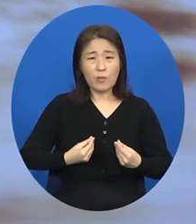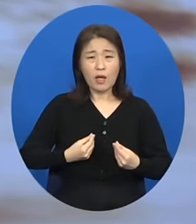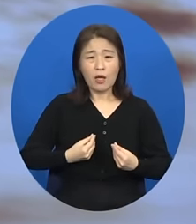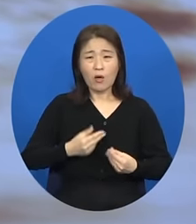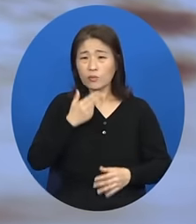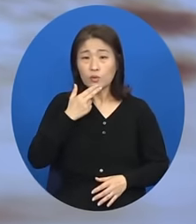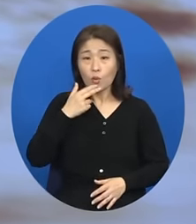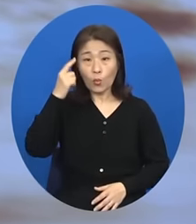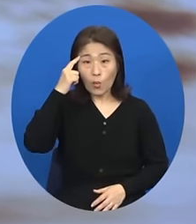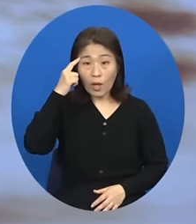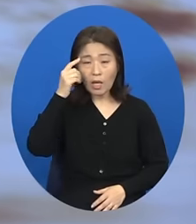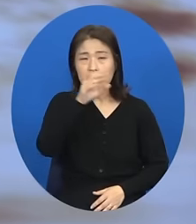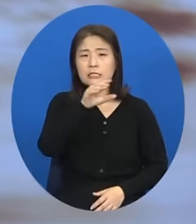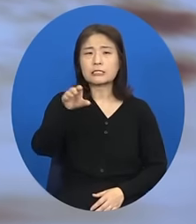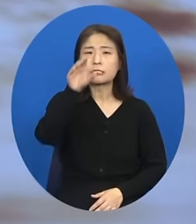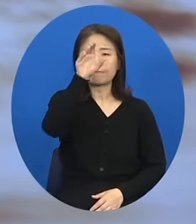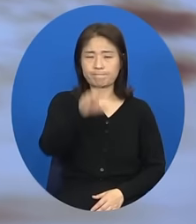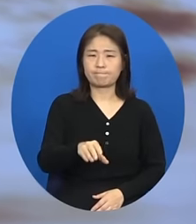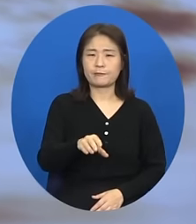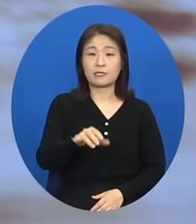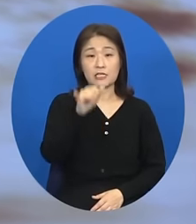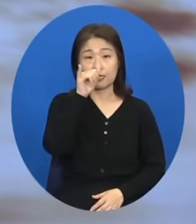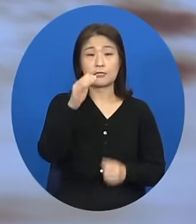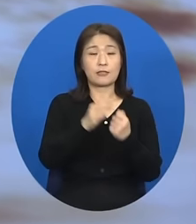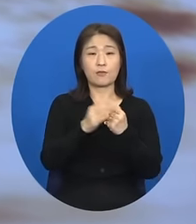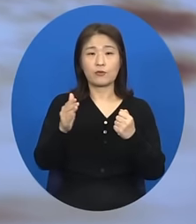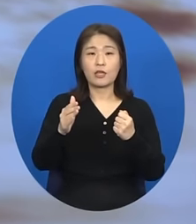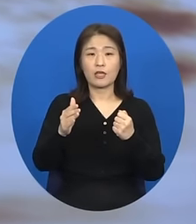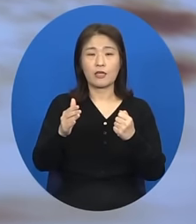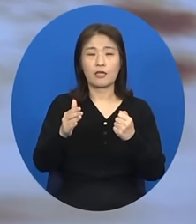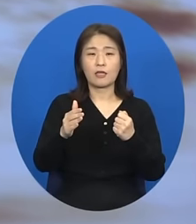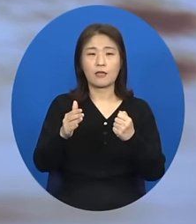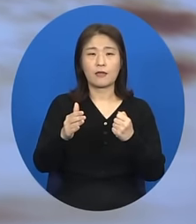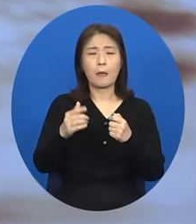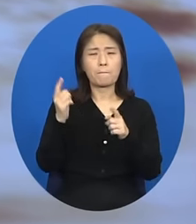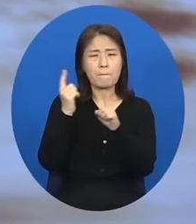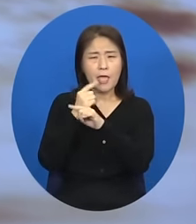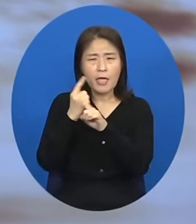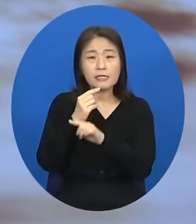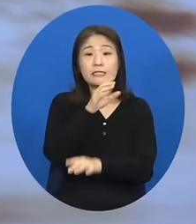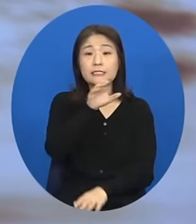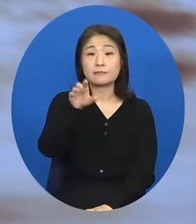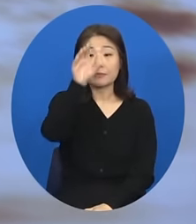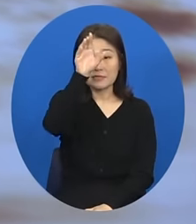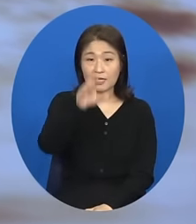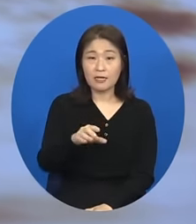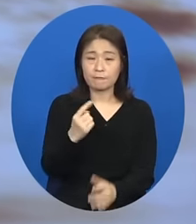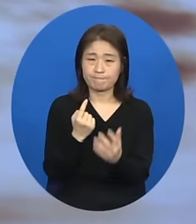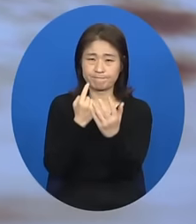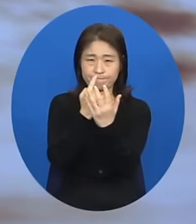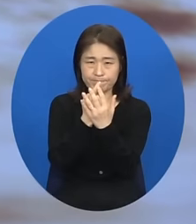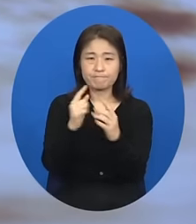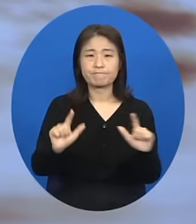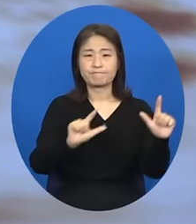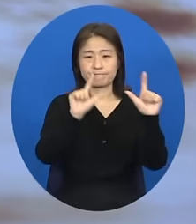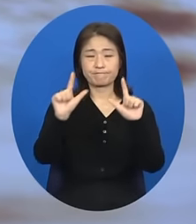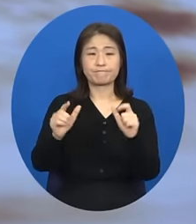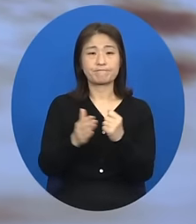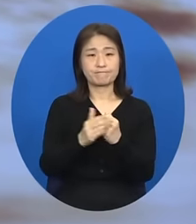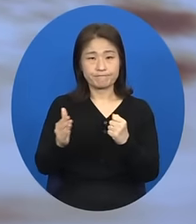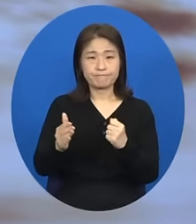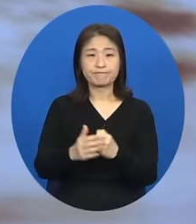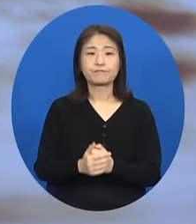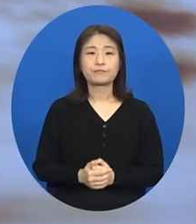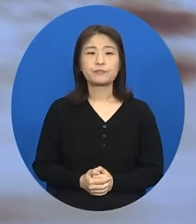매일이 십자가를 붙들고 살아가는 은혜가 제게 있기 때문입니다. 여러분 그거 아세요? 바울이